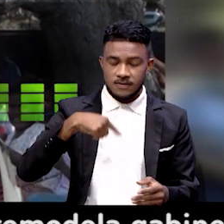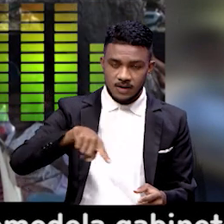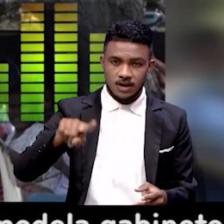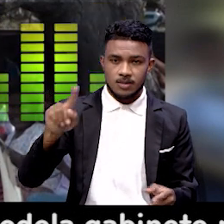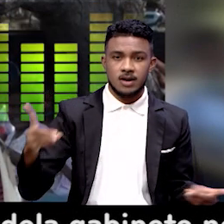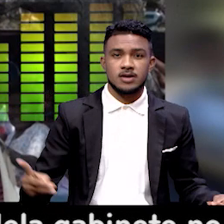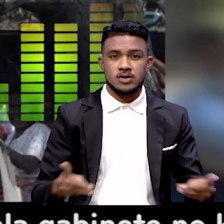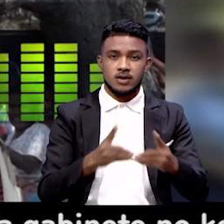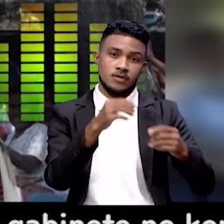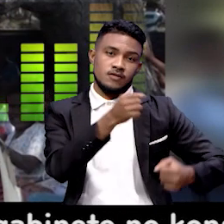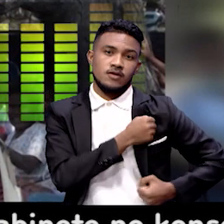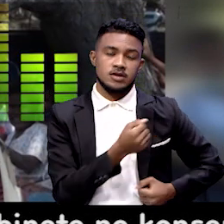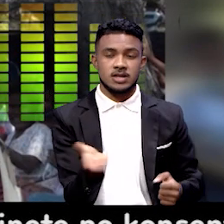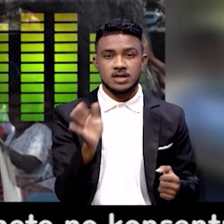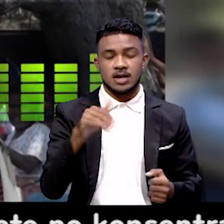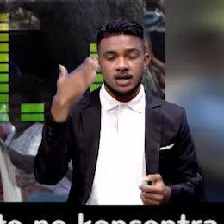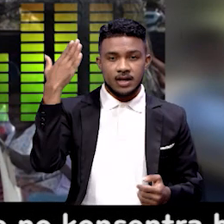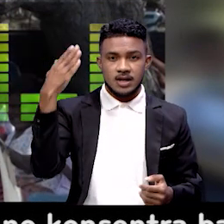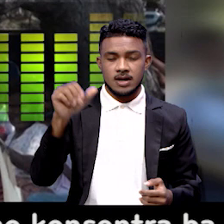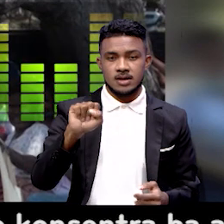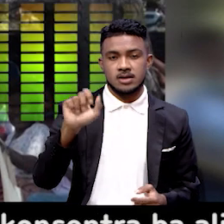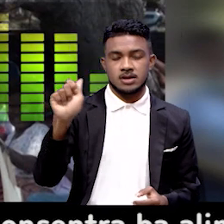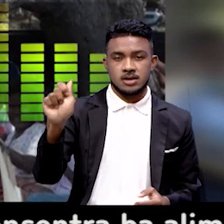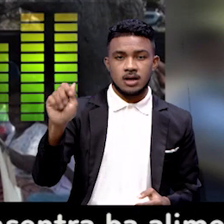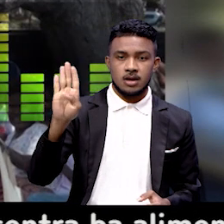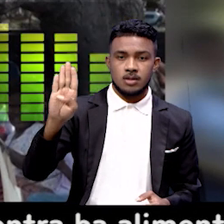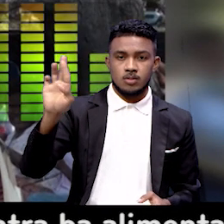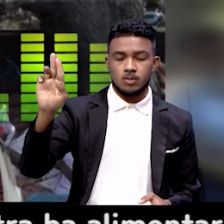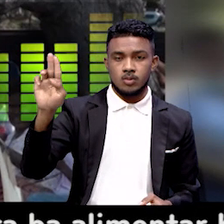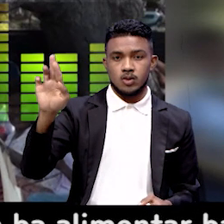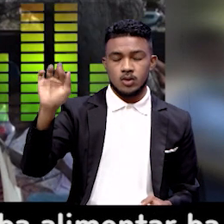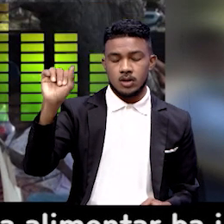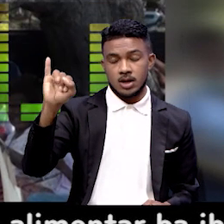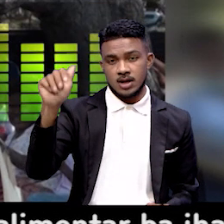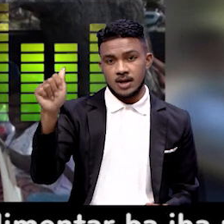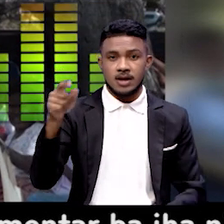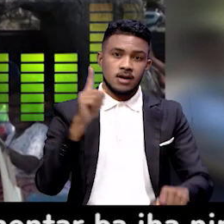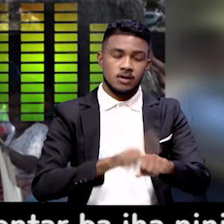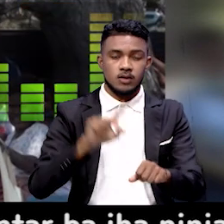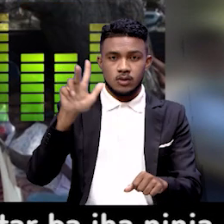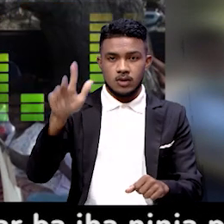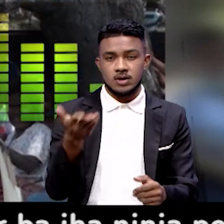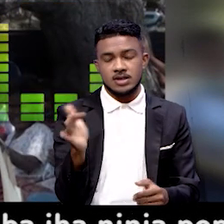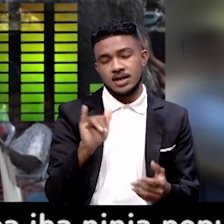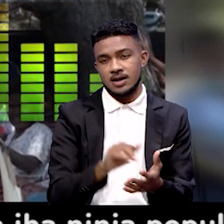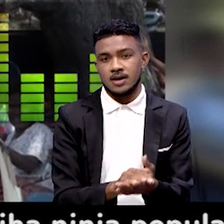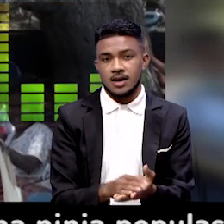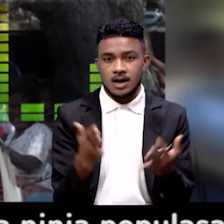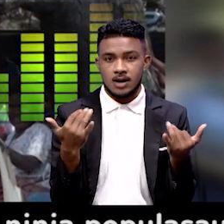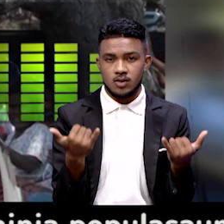sila terangkah ya liha sabrai lur kaya ya tuk tolu ini maknanya sih ada kerasa mai be agar ada